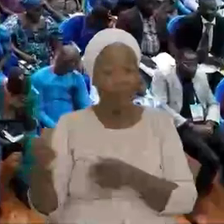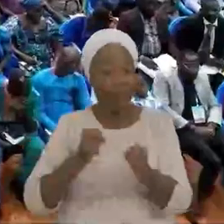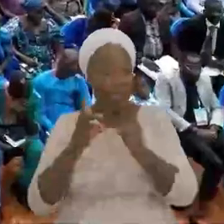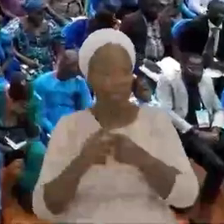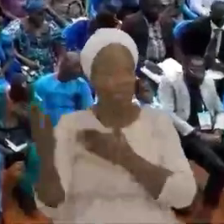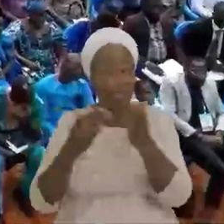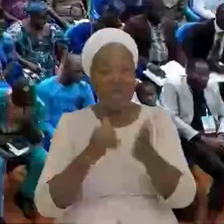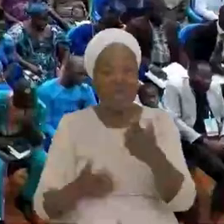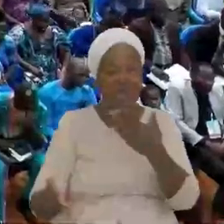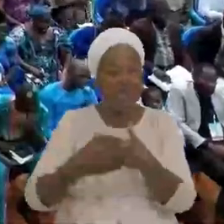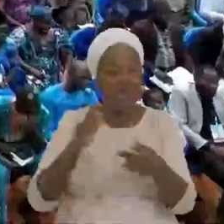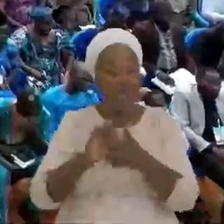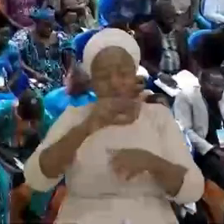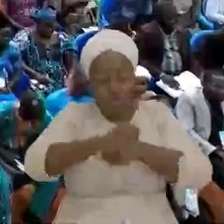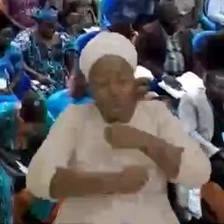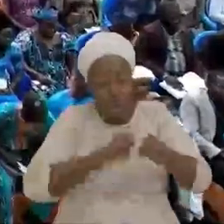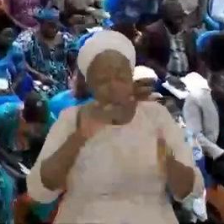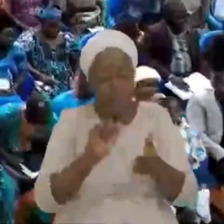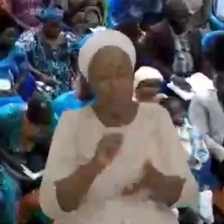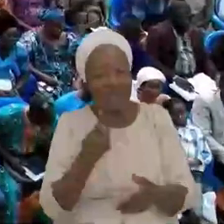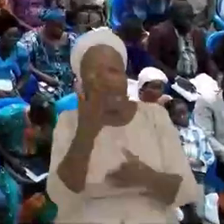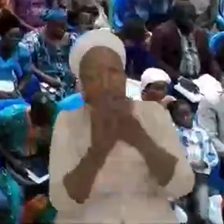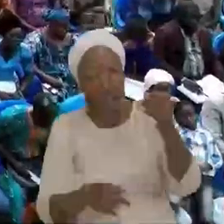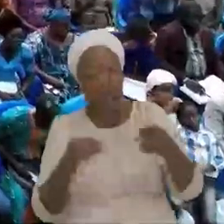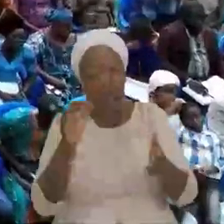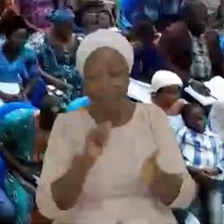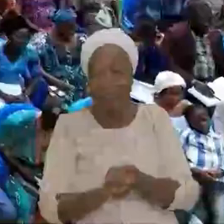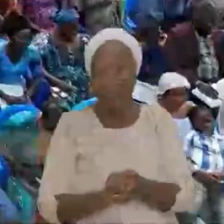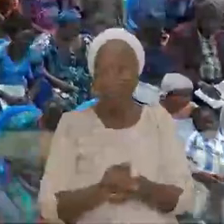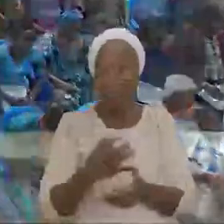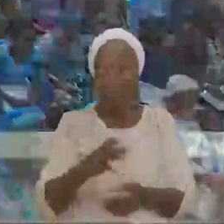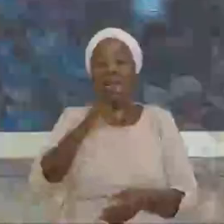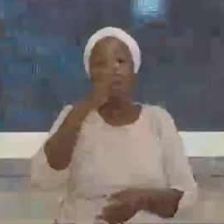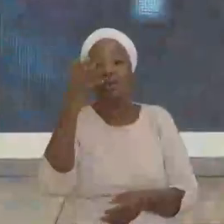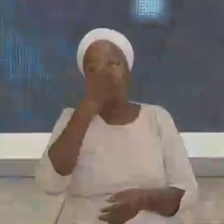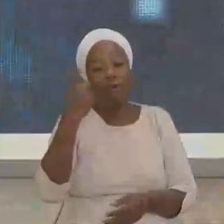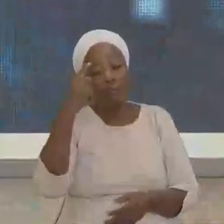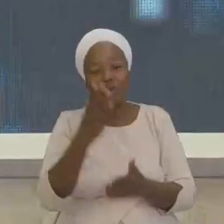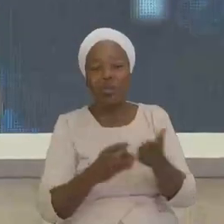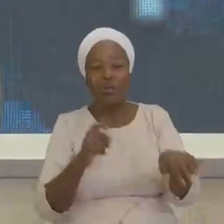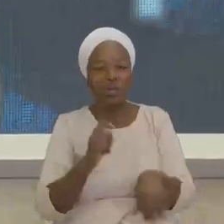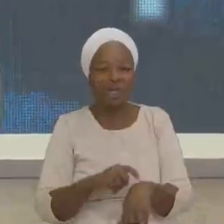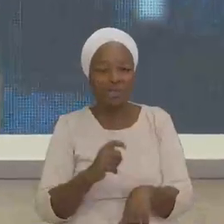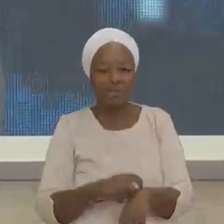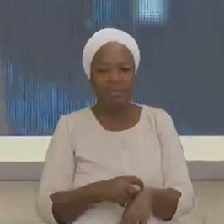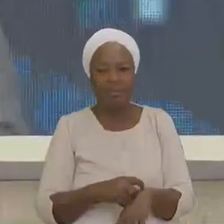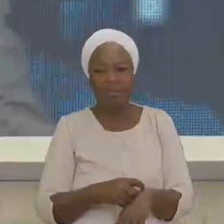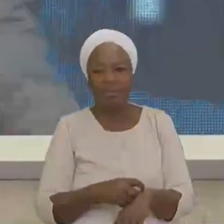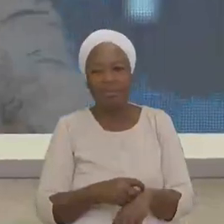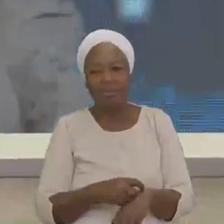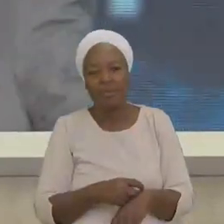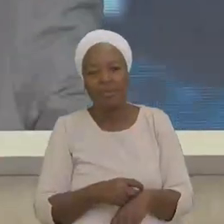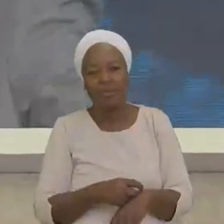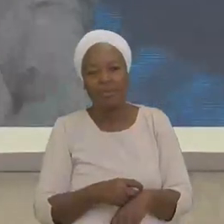C'est dans ce processus, en cherchant à revenir, que tu vas souffrir l'absence de l'alcool pendant